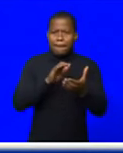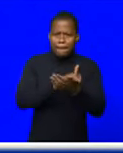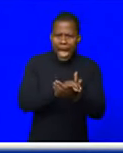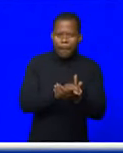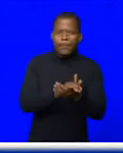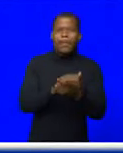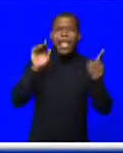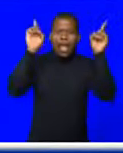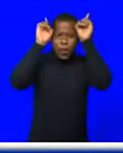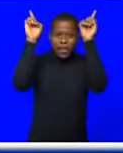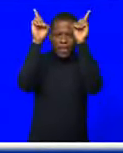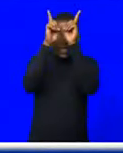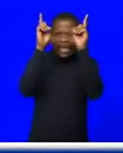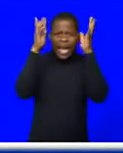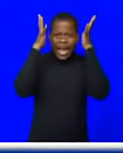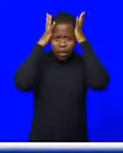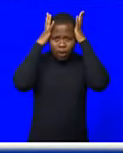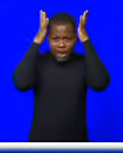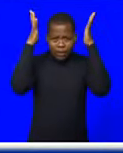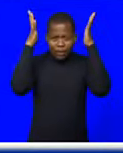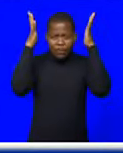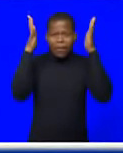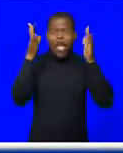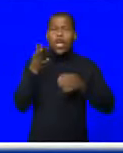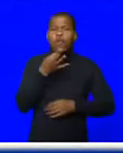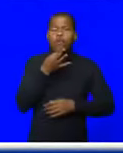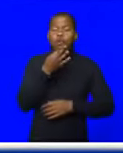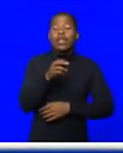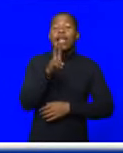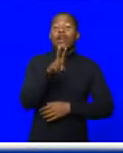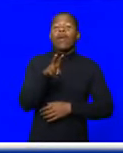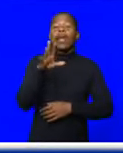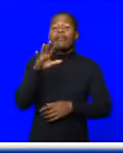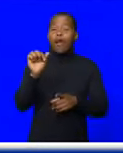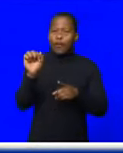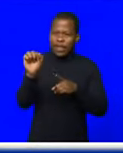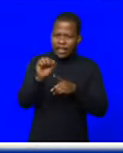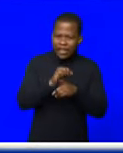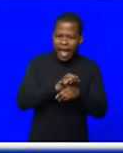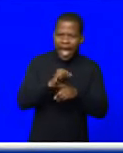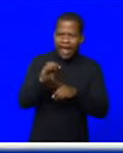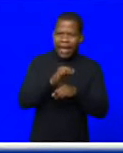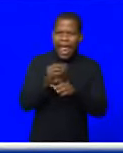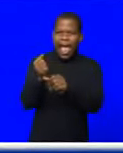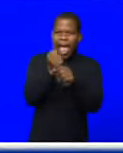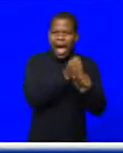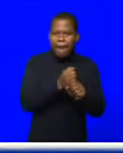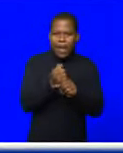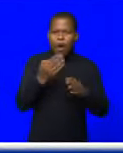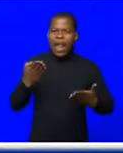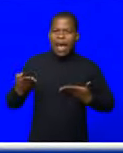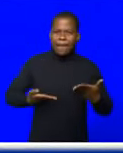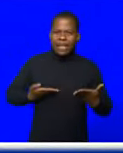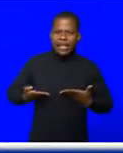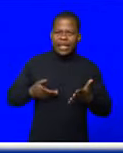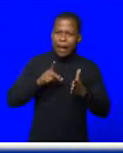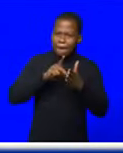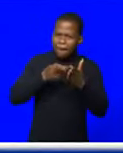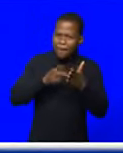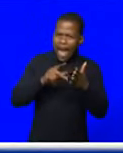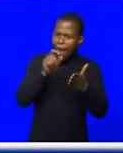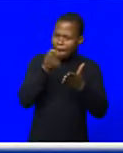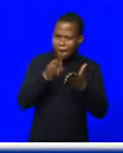tingakaphumeleli esikhwameni sekubathuthukisa kutebhizinisi sebathole kuceceshwa ngaphansi kwalesikhwama ngekwakha umgubudla